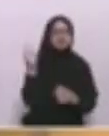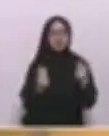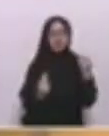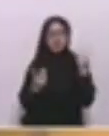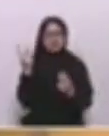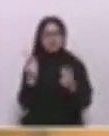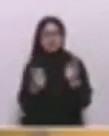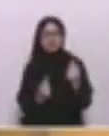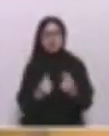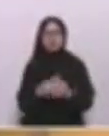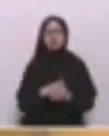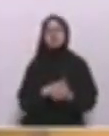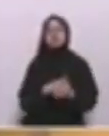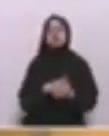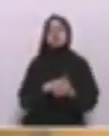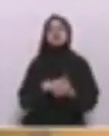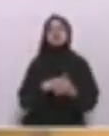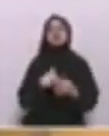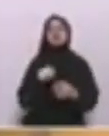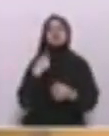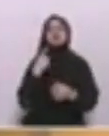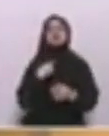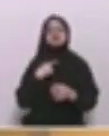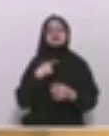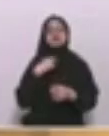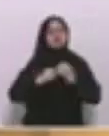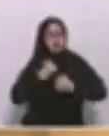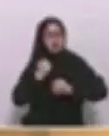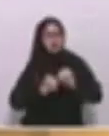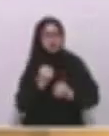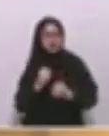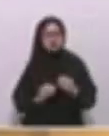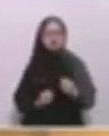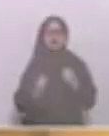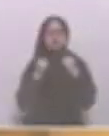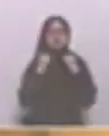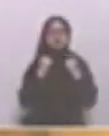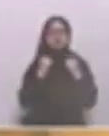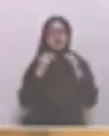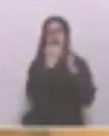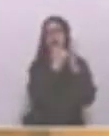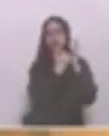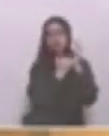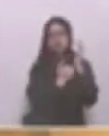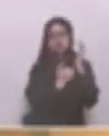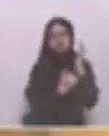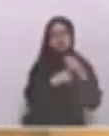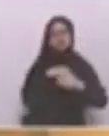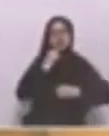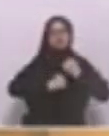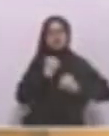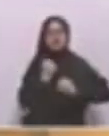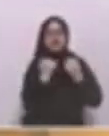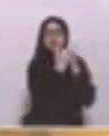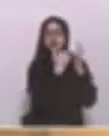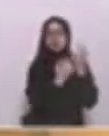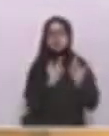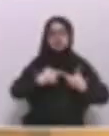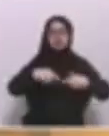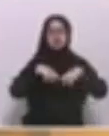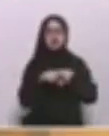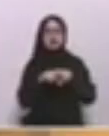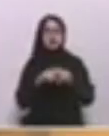maka salah satu yang kita butuhkan Bagaimana kita bisa menegakkan aturan Bagaimana kita bisa ee melaksanakan aturan sesuai dengan